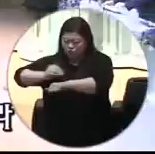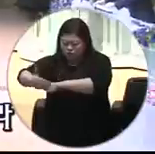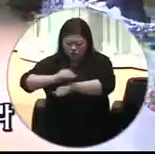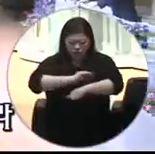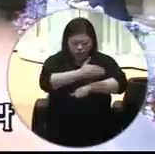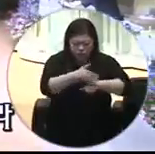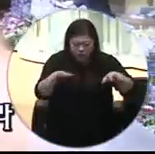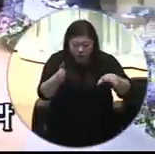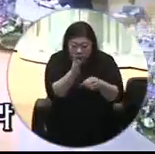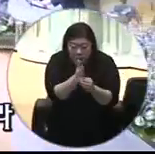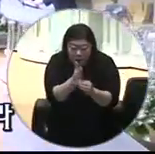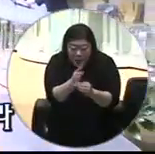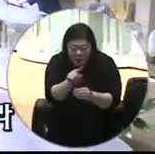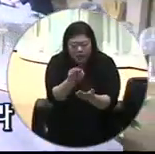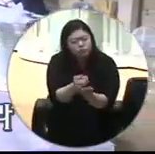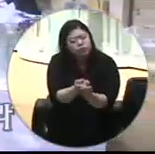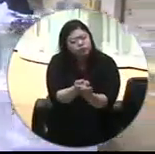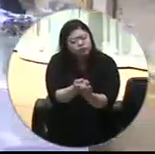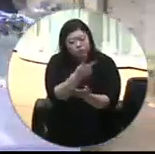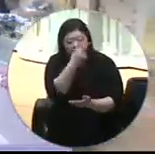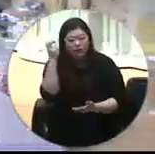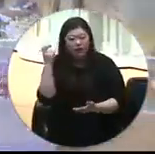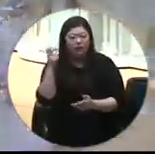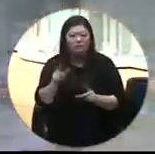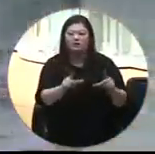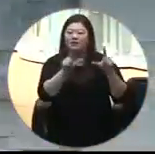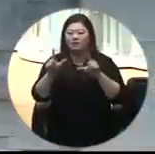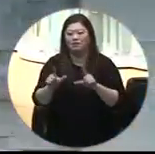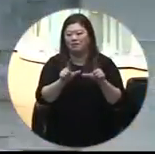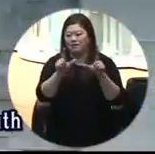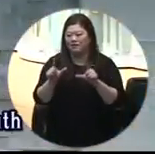사이에 거하는 자라.